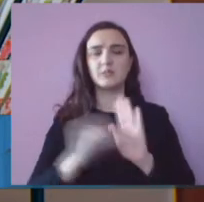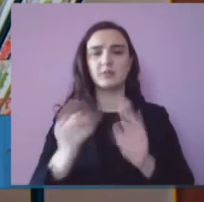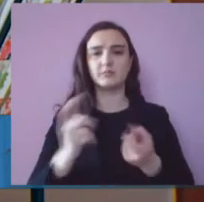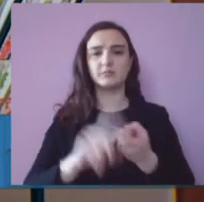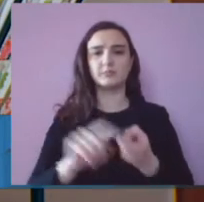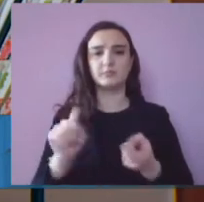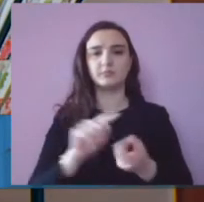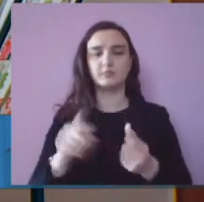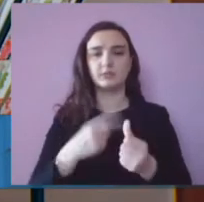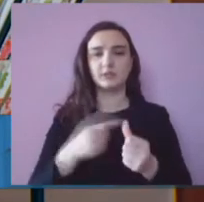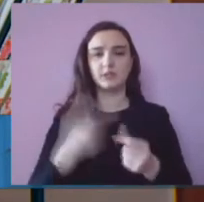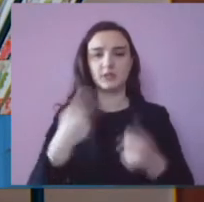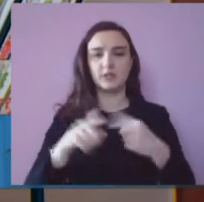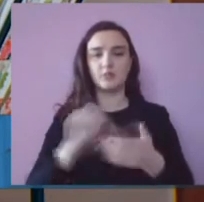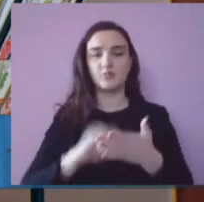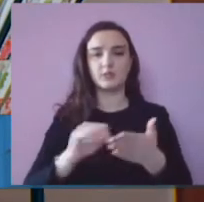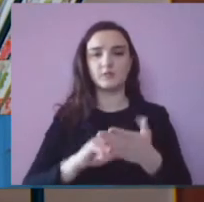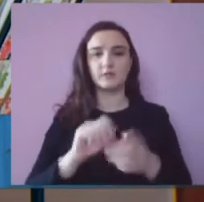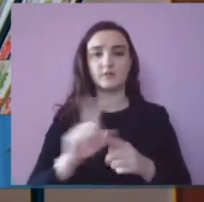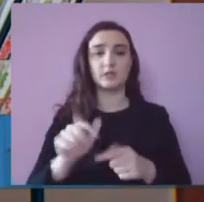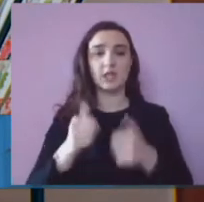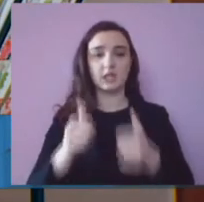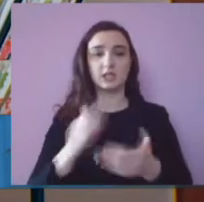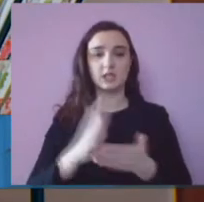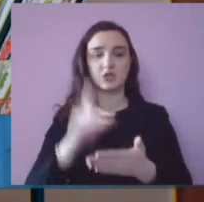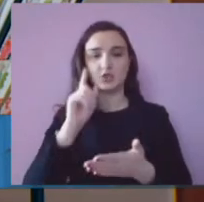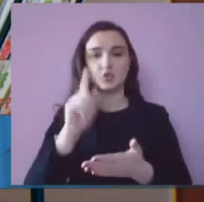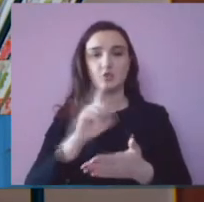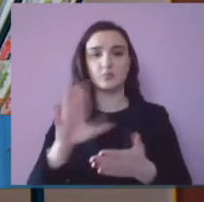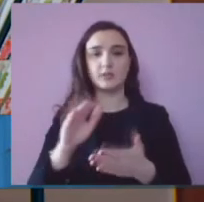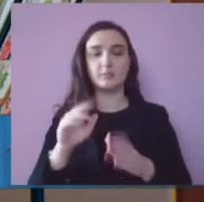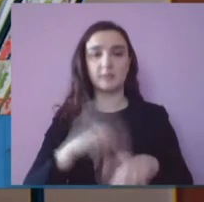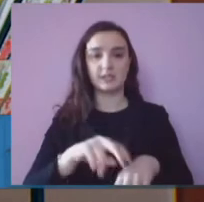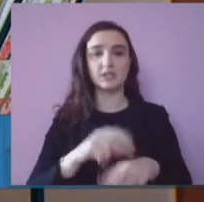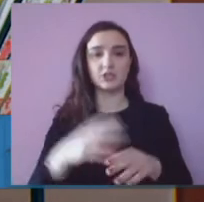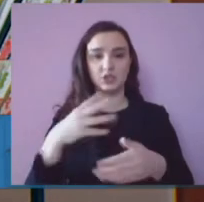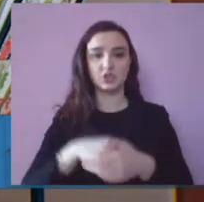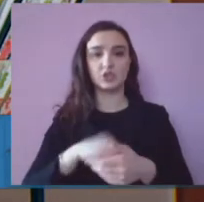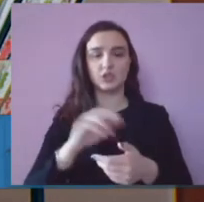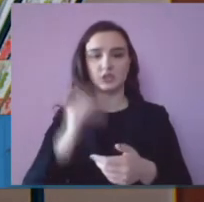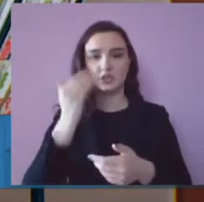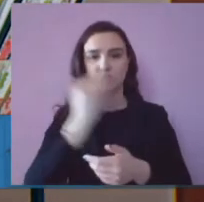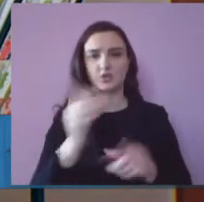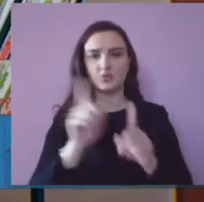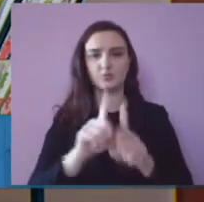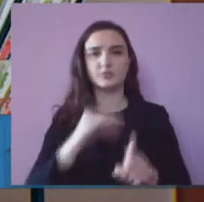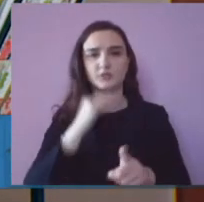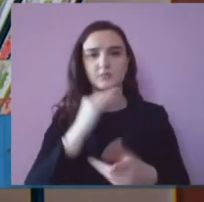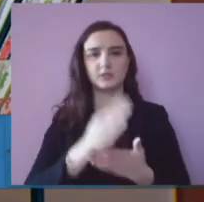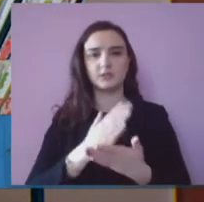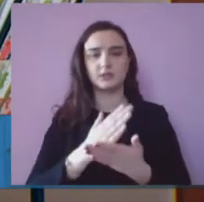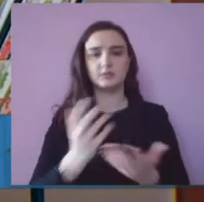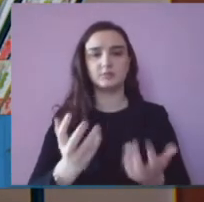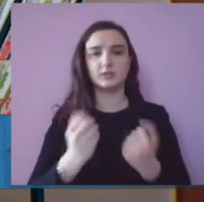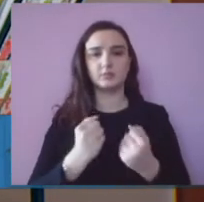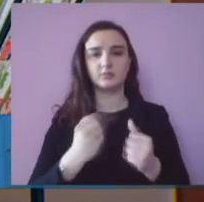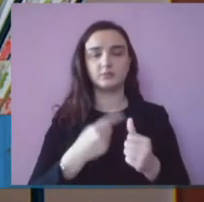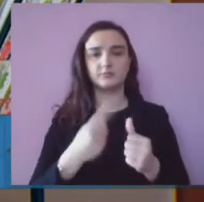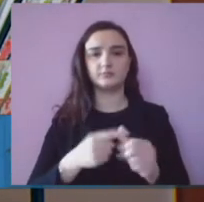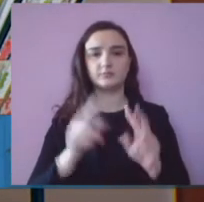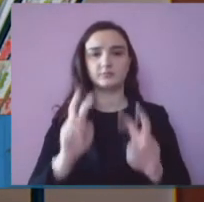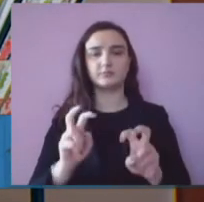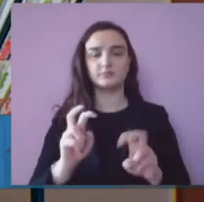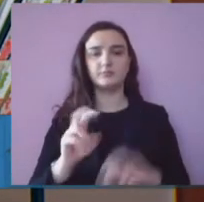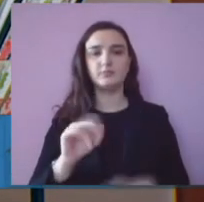გამოიწვევდა ფარისებრ ჯირკვალზე. კარგად არის ცნობილი მედიცინაში და მე მგონი საზოგადოებაც საკმარისად არის ინფორმირებული ეგრეთ წოდებული